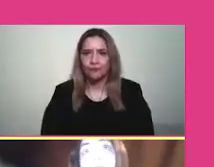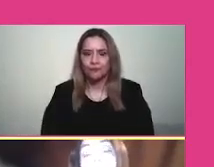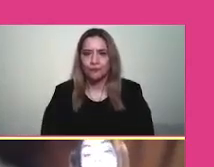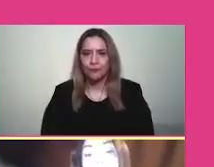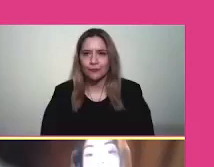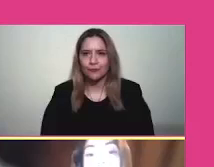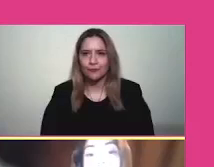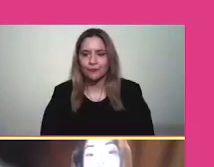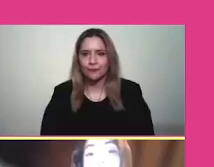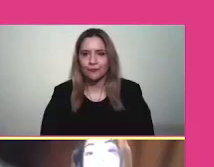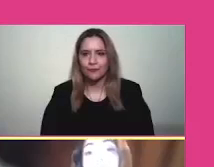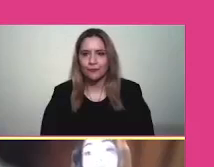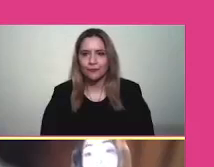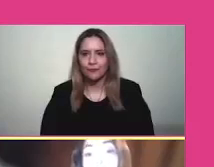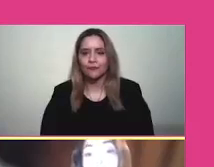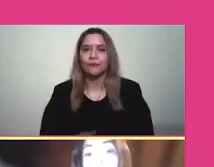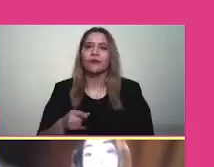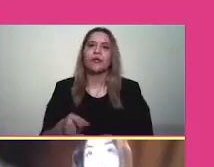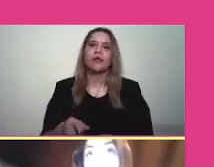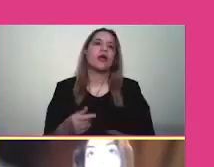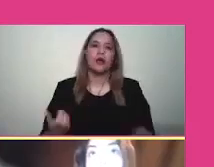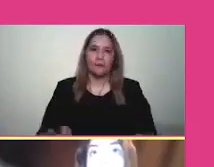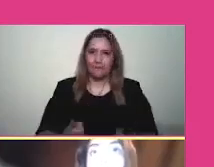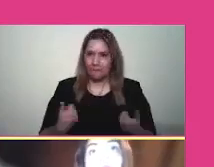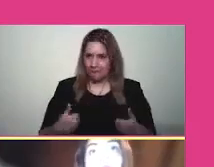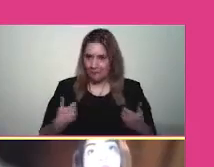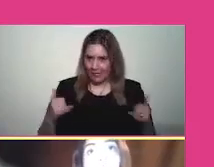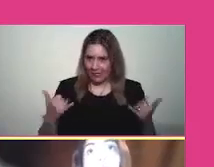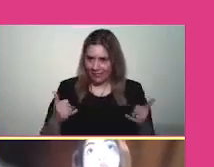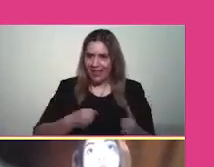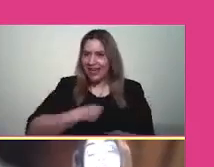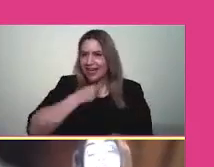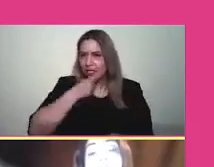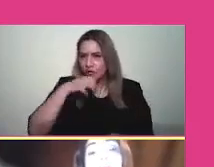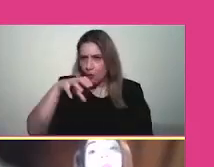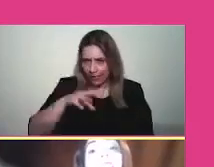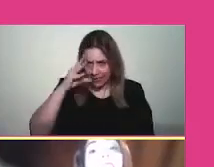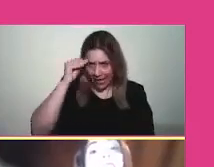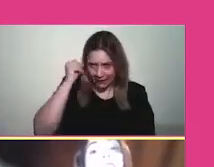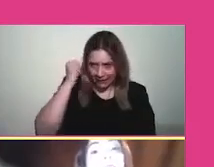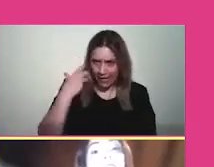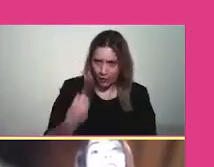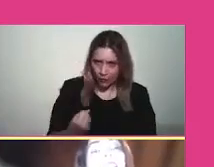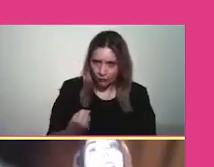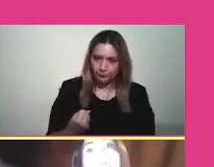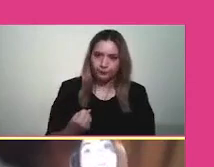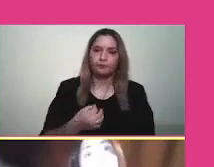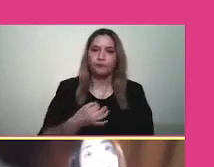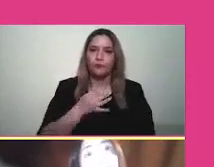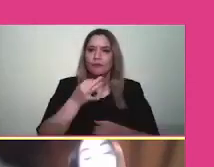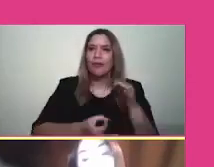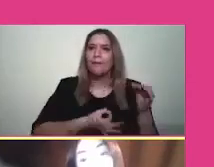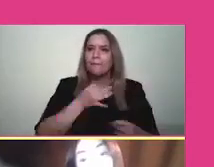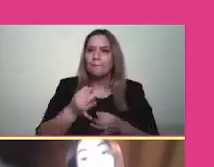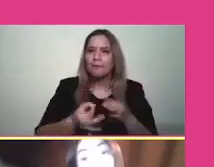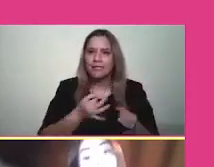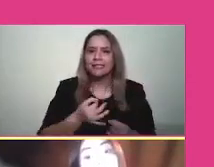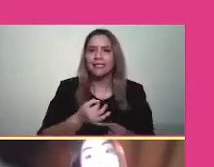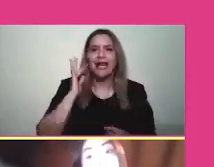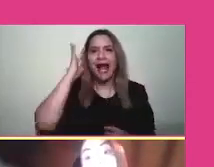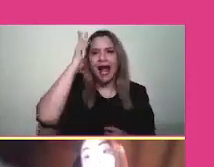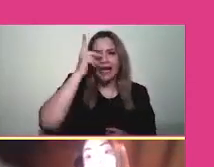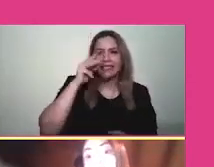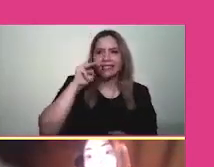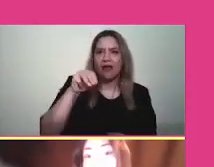έτσι με την εφαρμογή των παιχνιδιών στους ηλικιωμένους με άνοια, μίλησαν η Αλεξάνδρα Ιμάρκου, η οποία